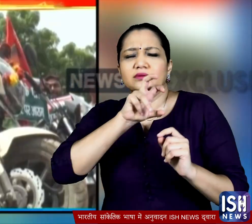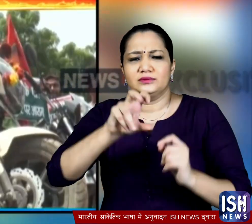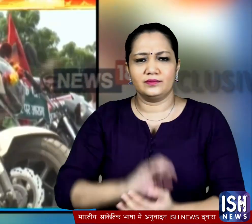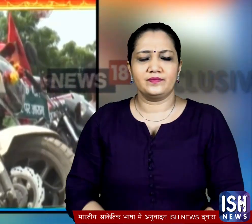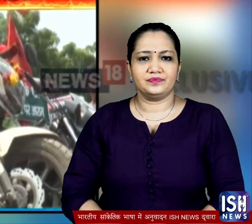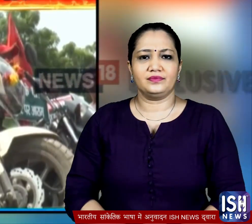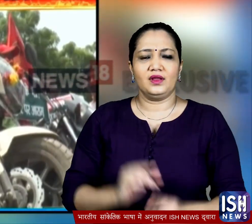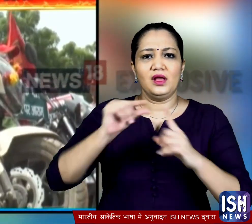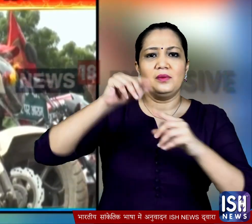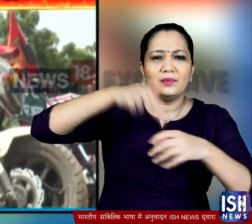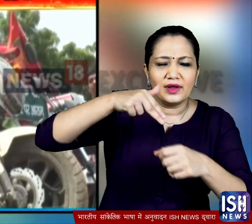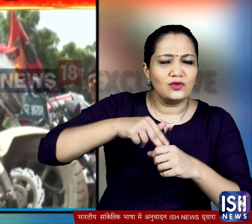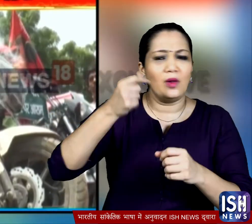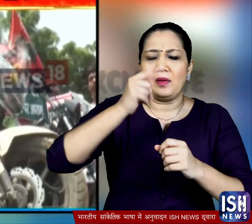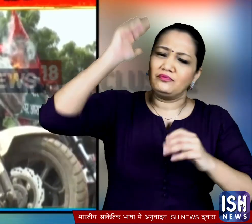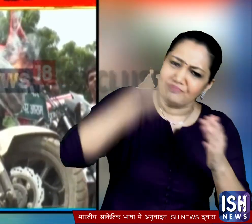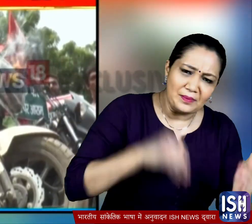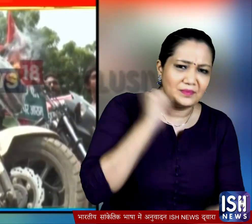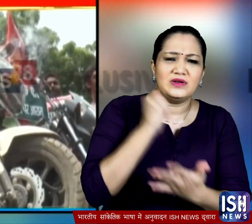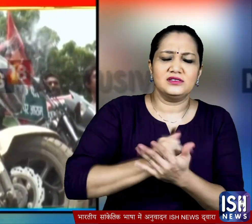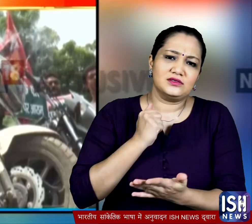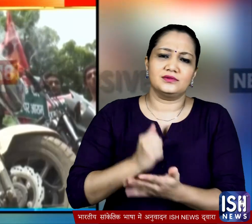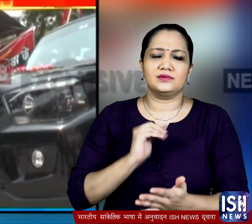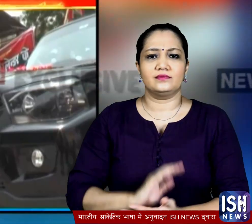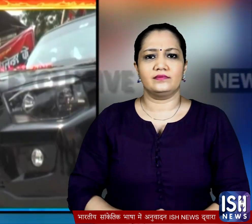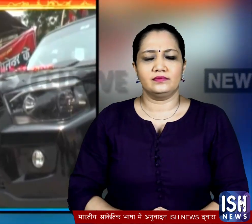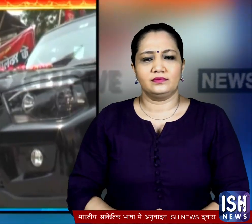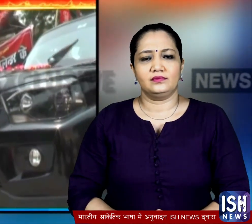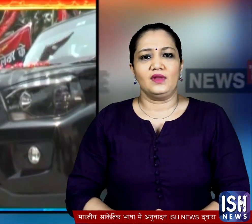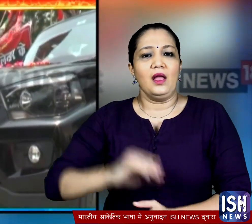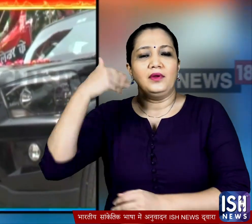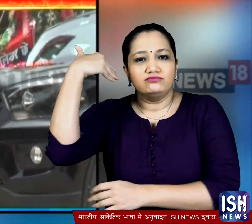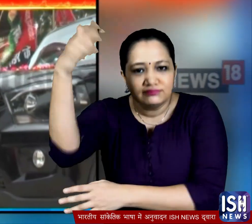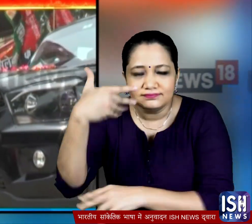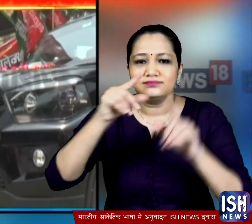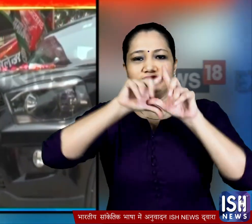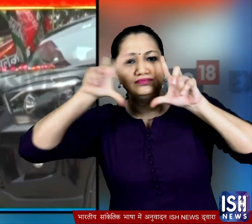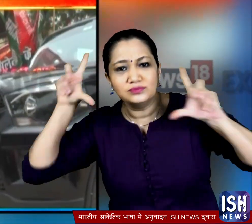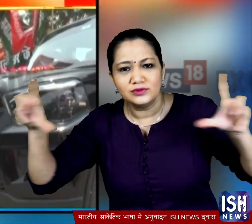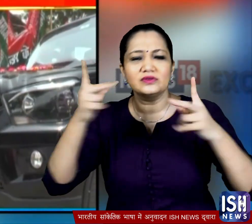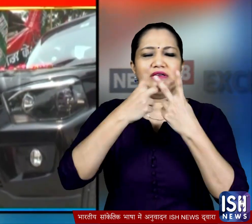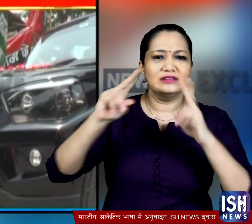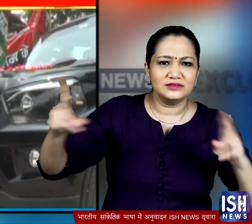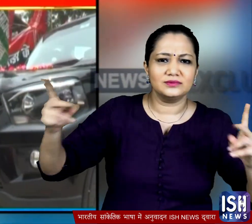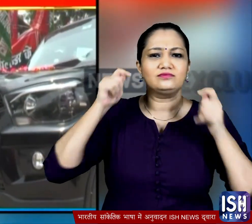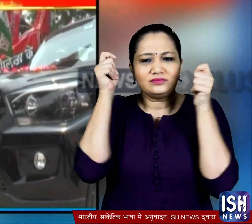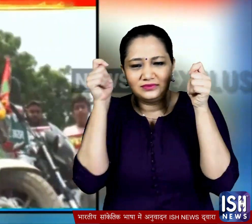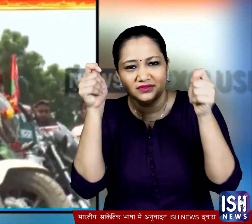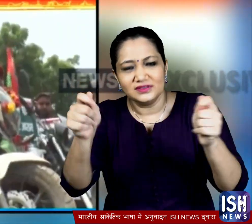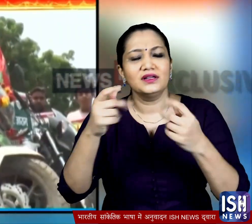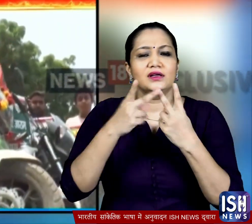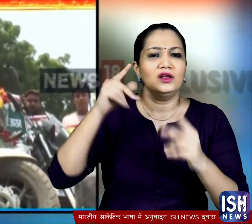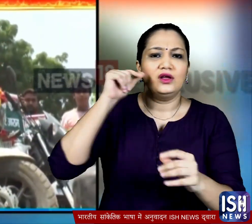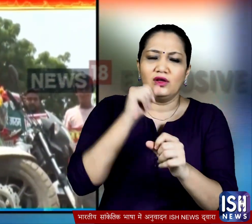लगाए। पेट्रोलियम गैस सिलेंडर दाम वापस लो, वापस लो, वापस लो। वहीं पार्टी के झंडे और कई पोस्टरों के साथ प्रदर्शन कर रहे कार्यकर्ताओं